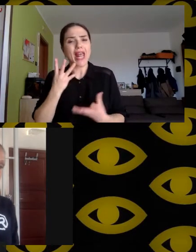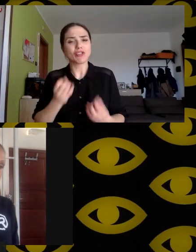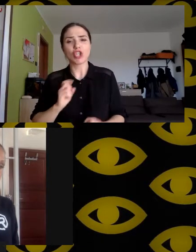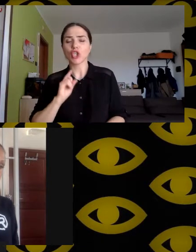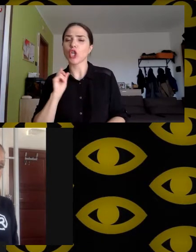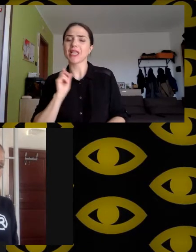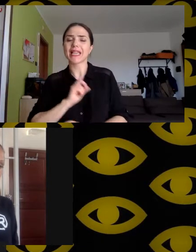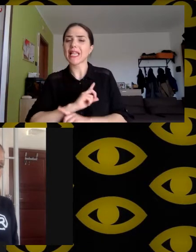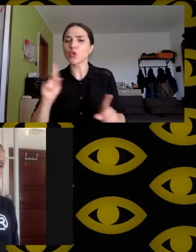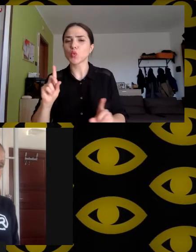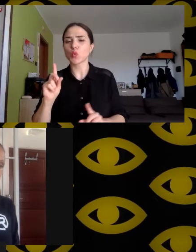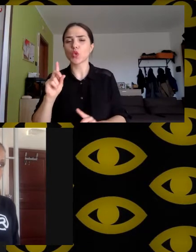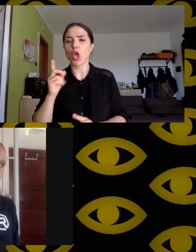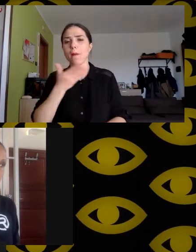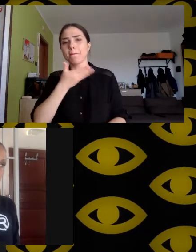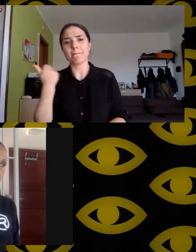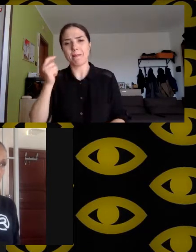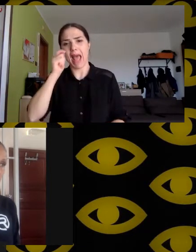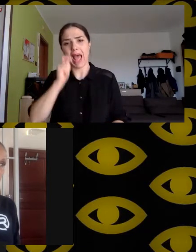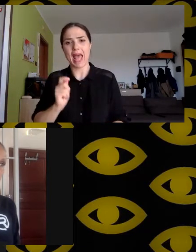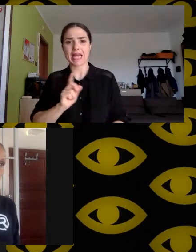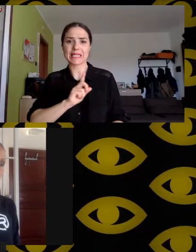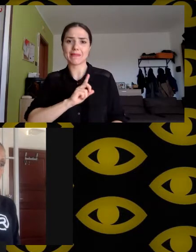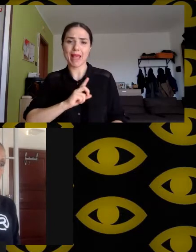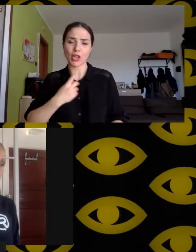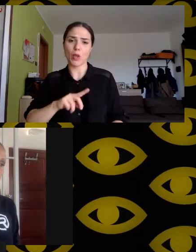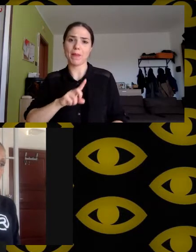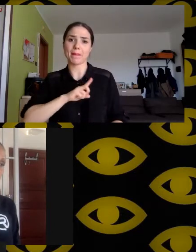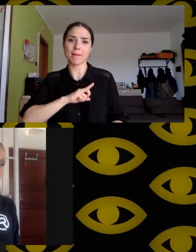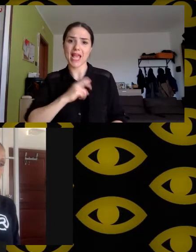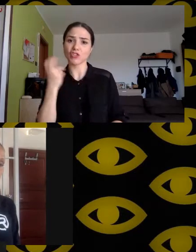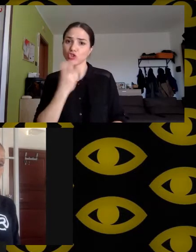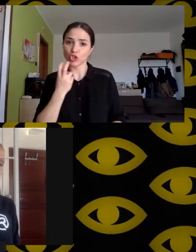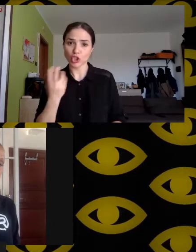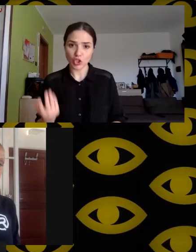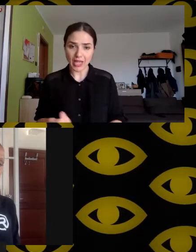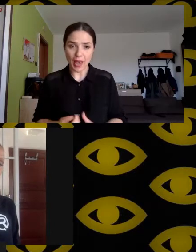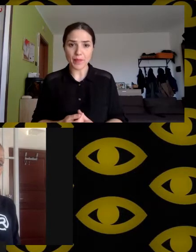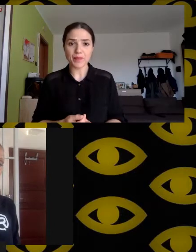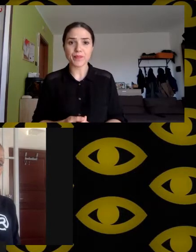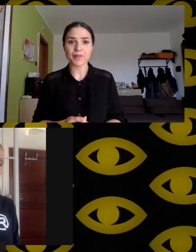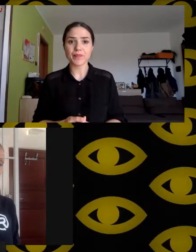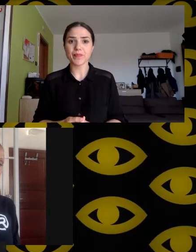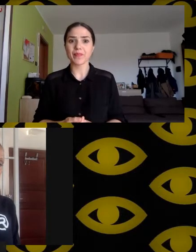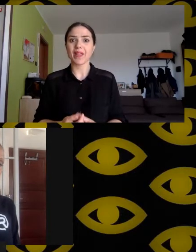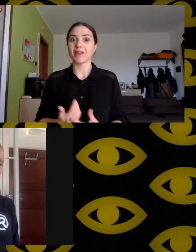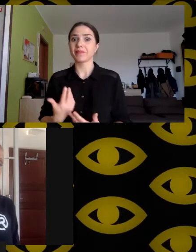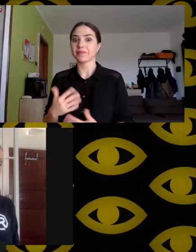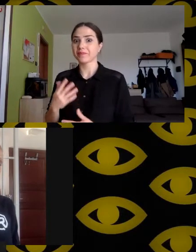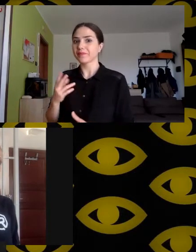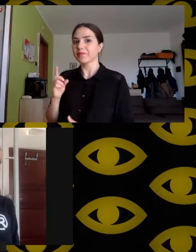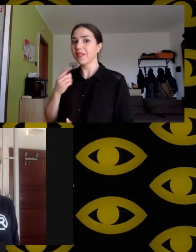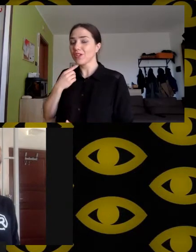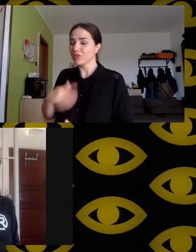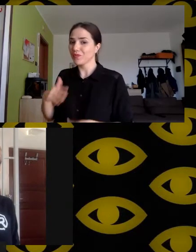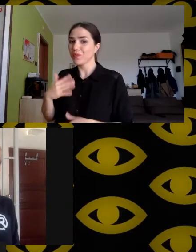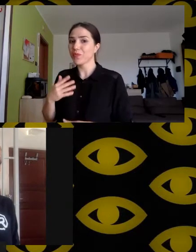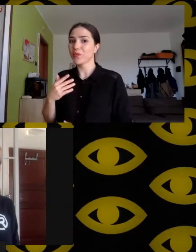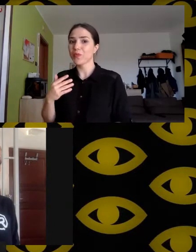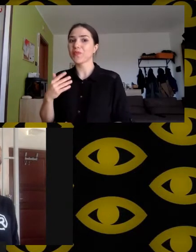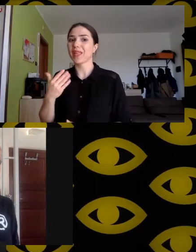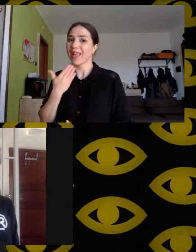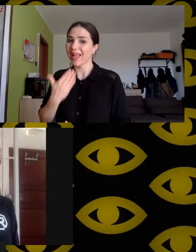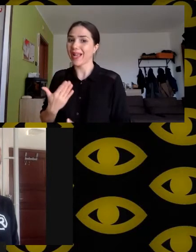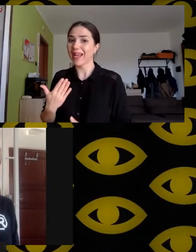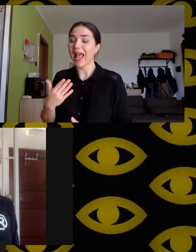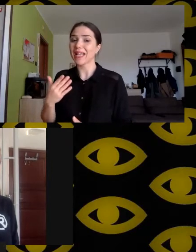Grazie Annalisa di queste splendide parole. Io nel frattempo veramente piovono i commenti, leggo quello di Marta che dice che sogno